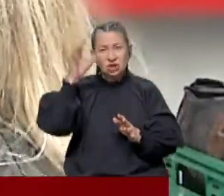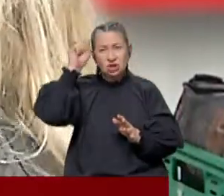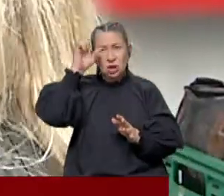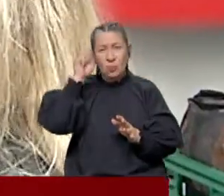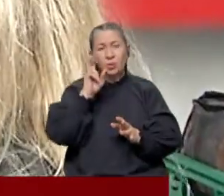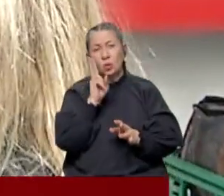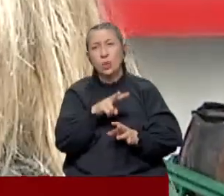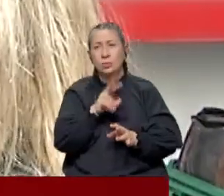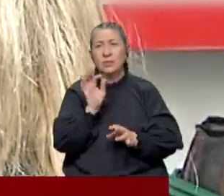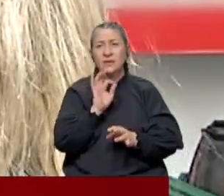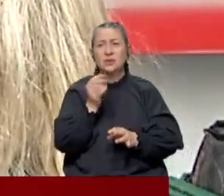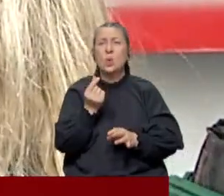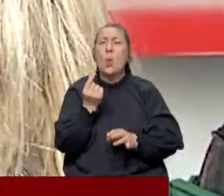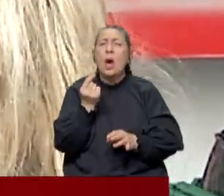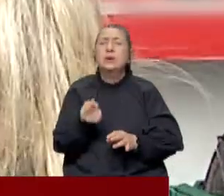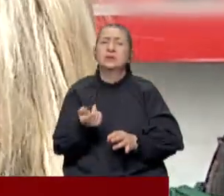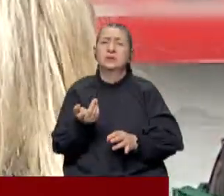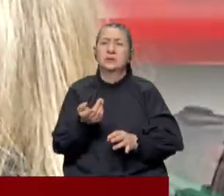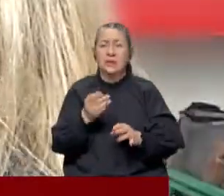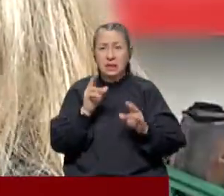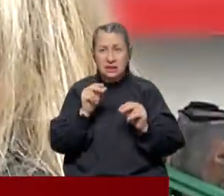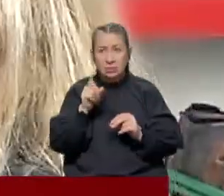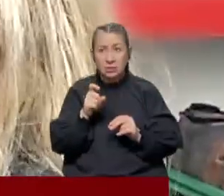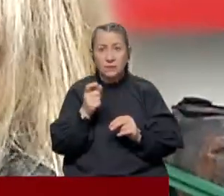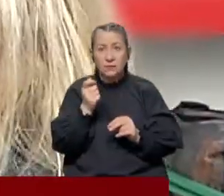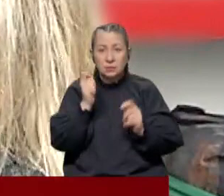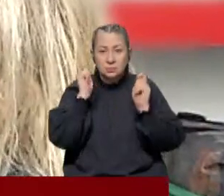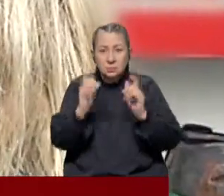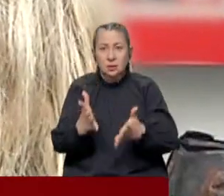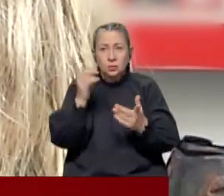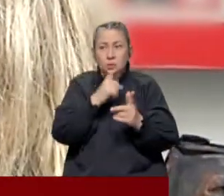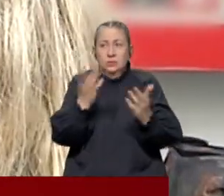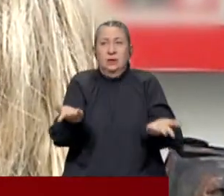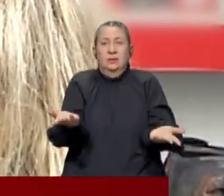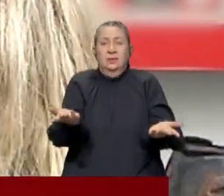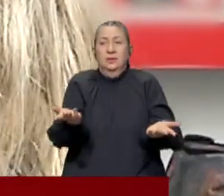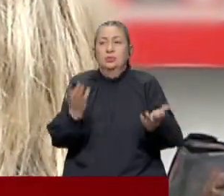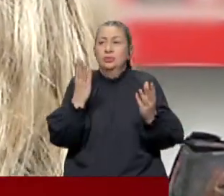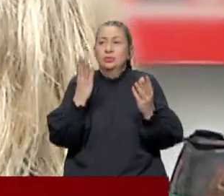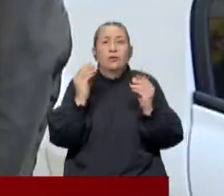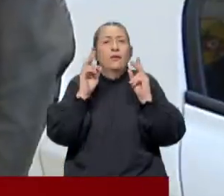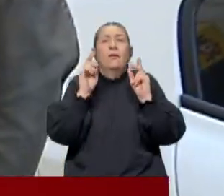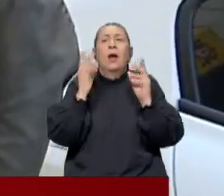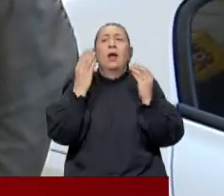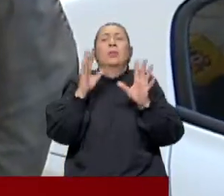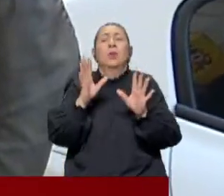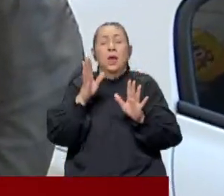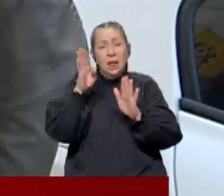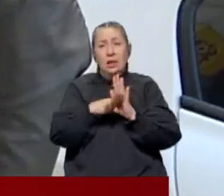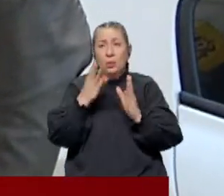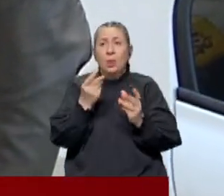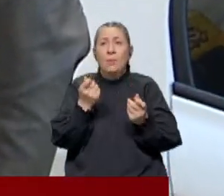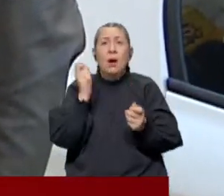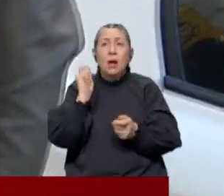şampuanlara yansımış. Evet. Çok az ama. Evet, yeterli mi? Fiyatlar çok yükseldiği için çok da fark etmiyor. İndirimi yapıldı da